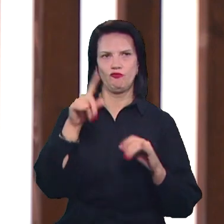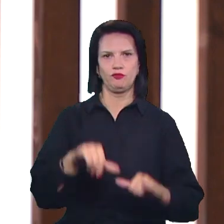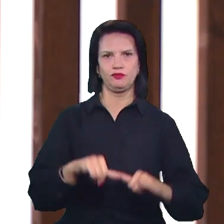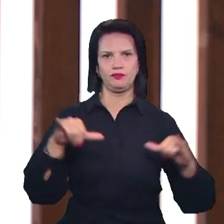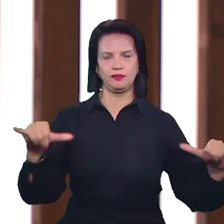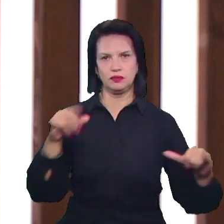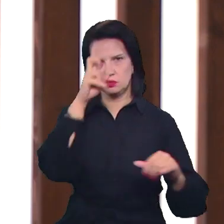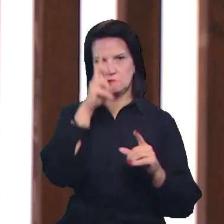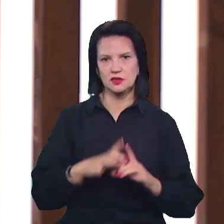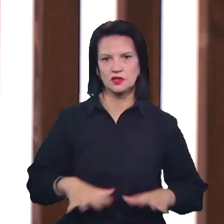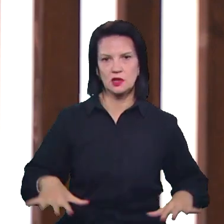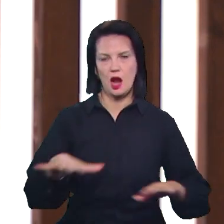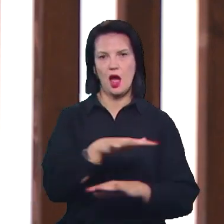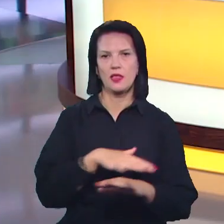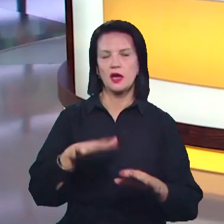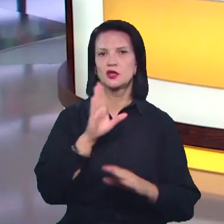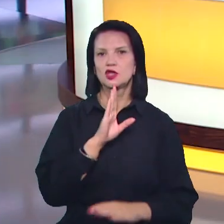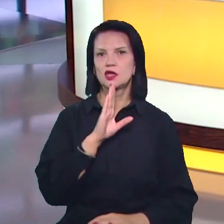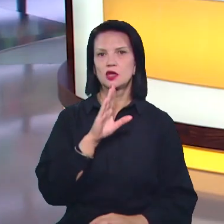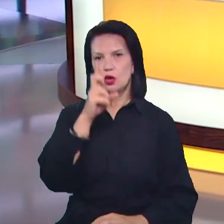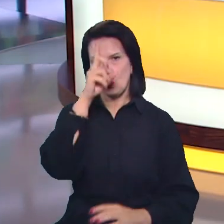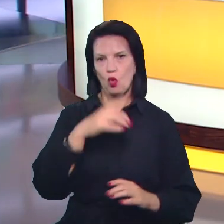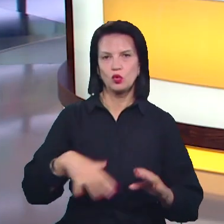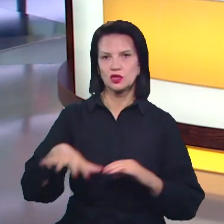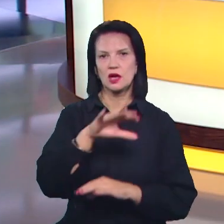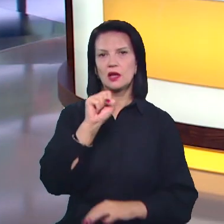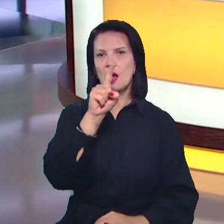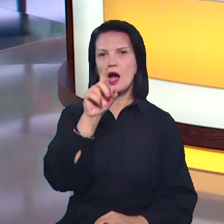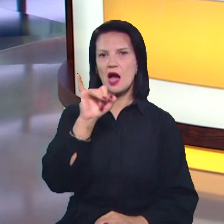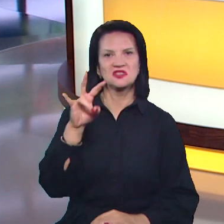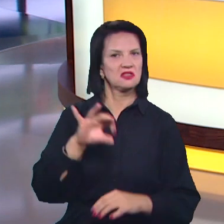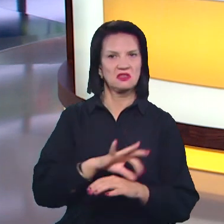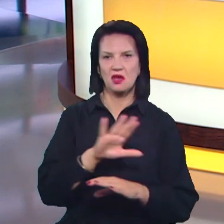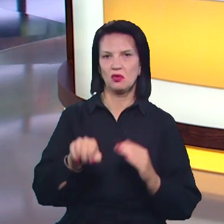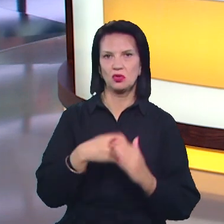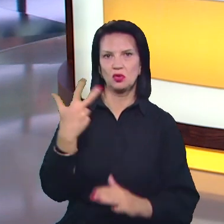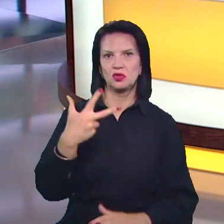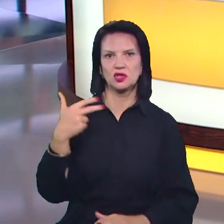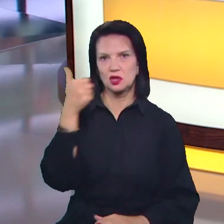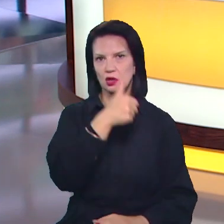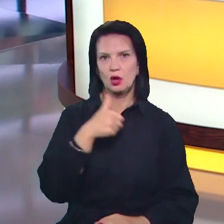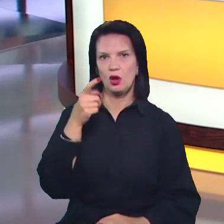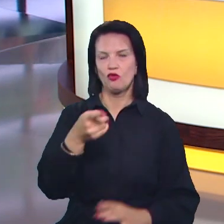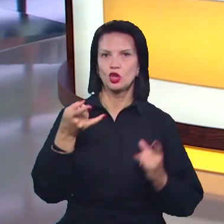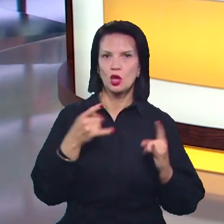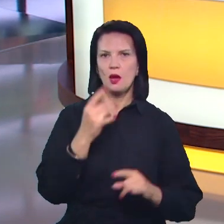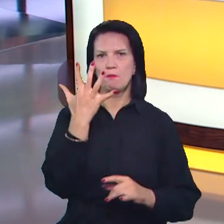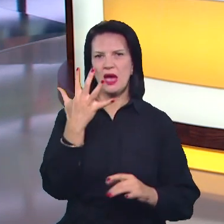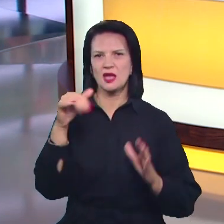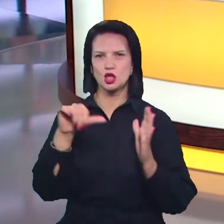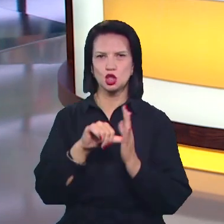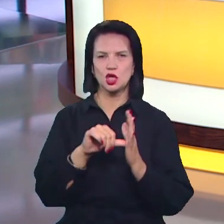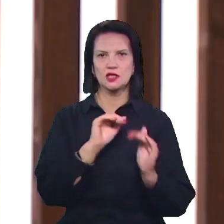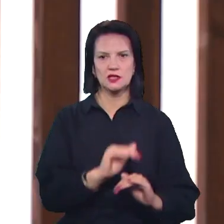Угу. І жінки у странах Азії майже не хворіють, тому що до 30 років вони народжують 5-6